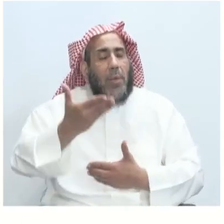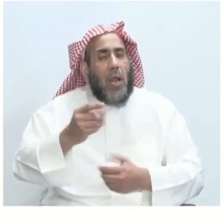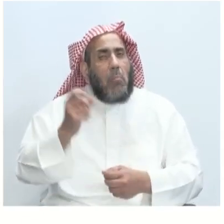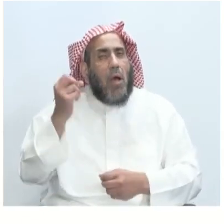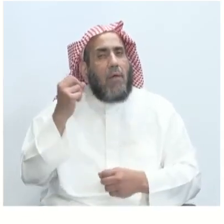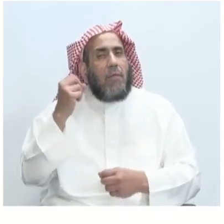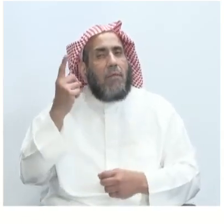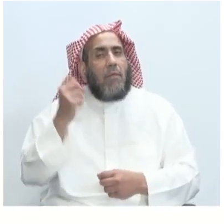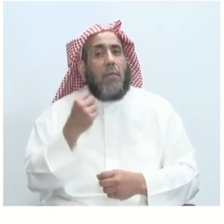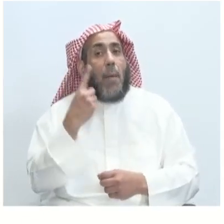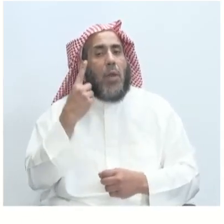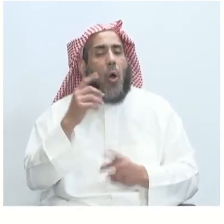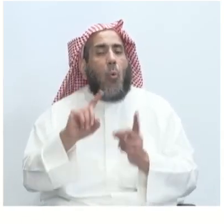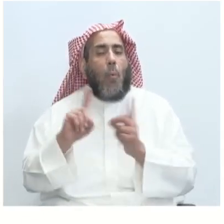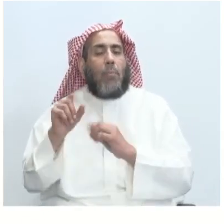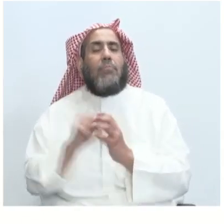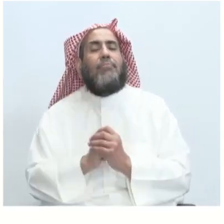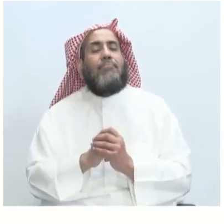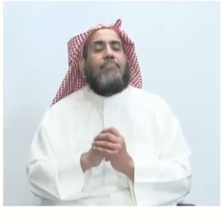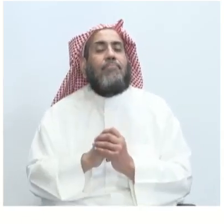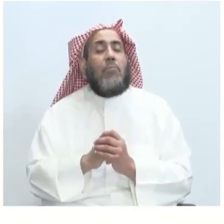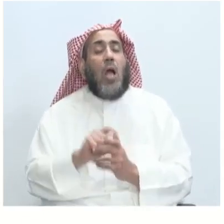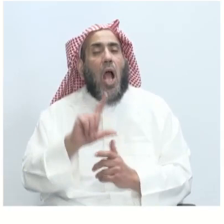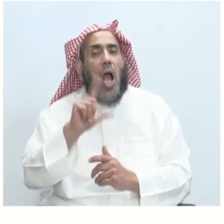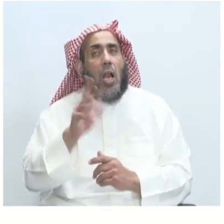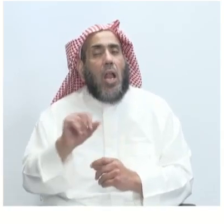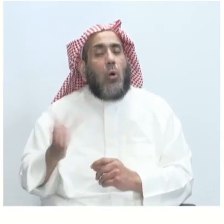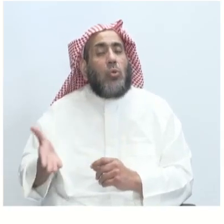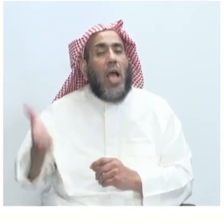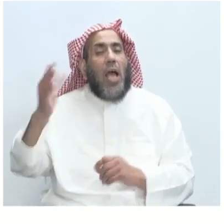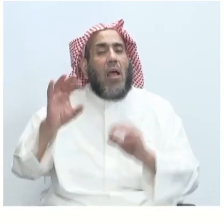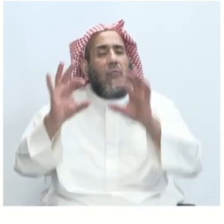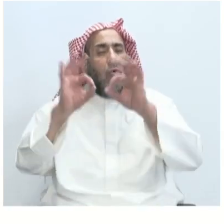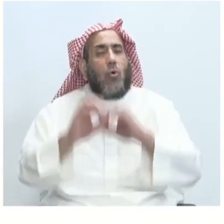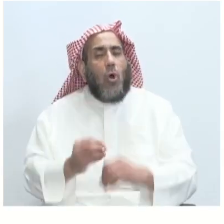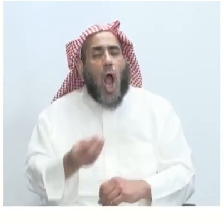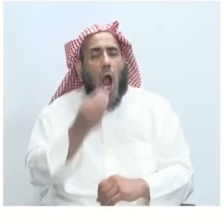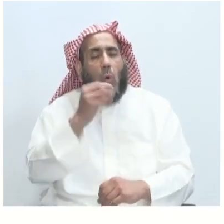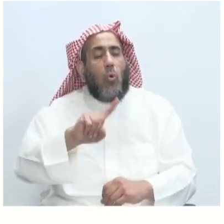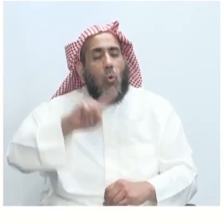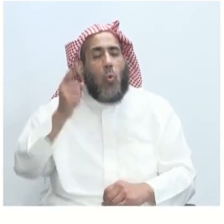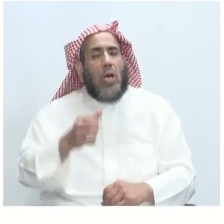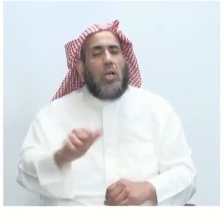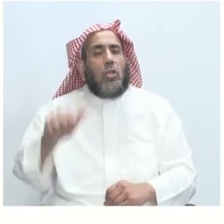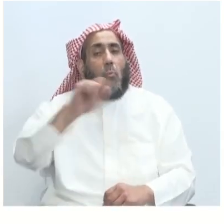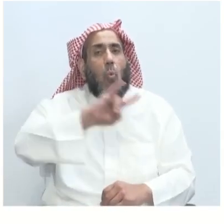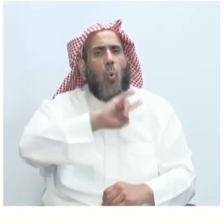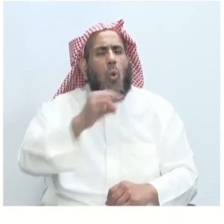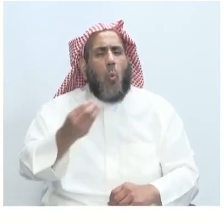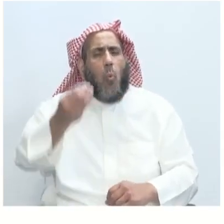فهمناه منهما قال تعالى كلوا واشربوا ولا